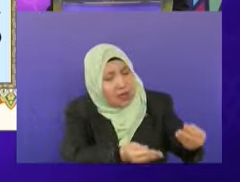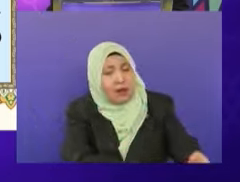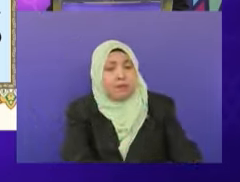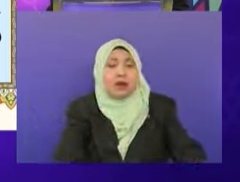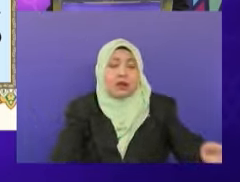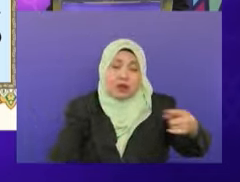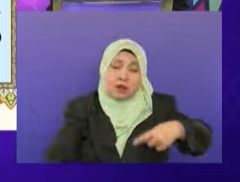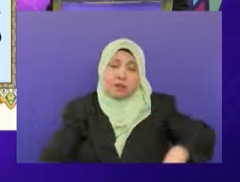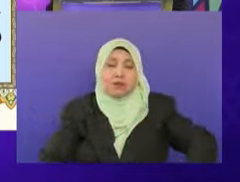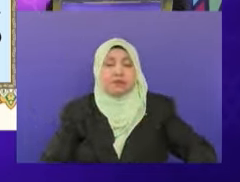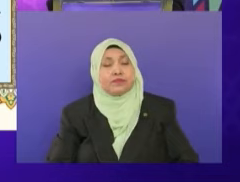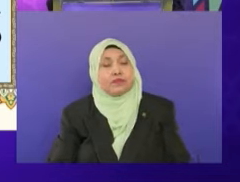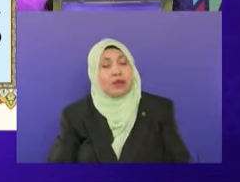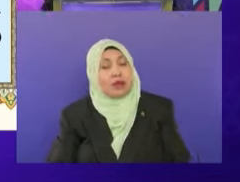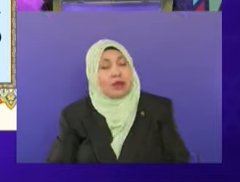رزقناكم